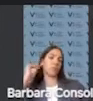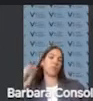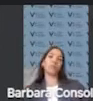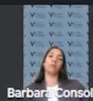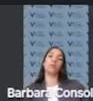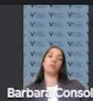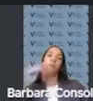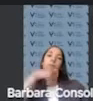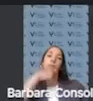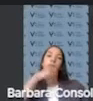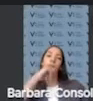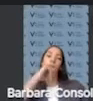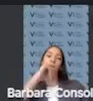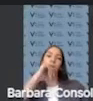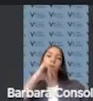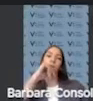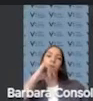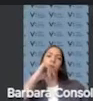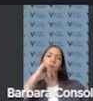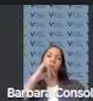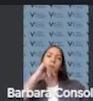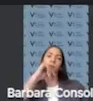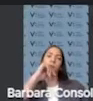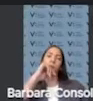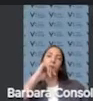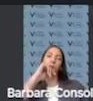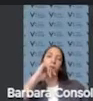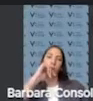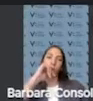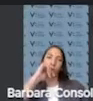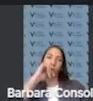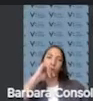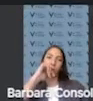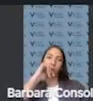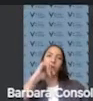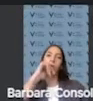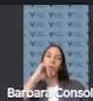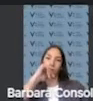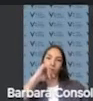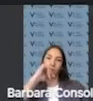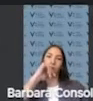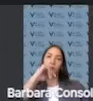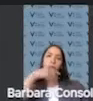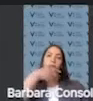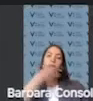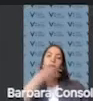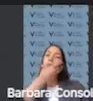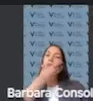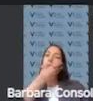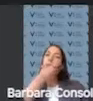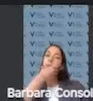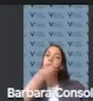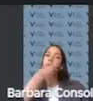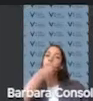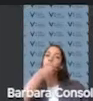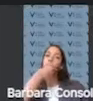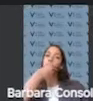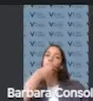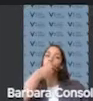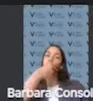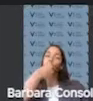avevamo pensato. Probabilmente lo doppieremo questo appuntamento e